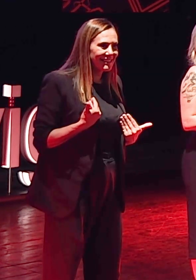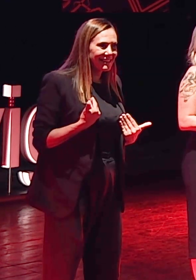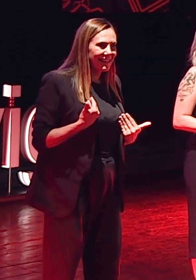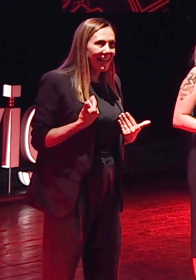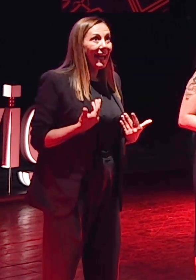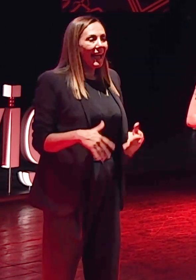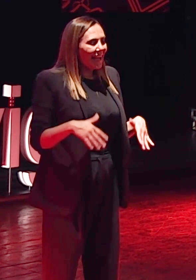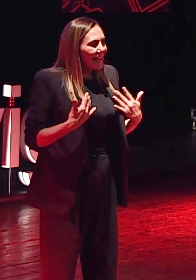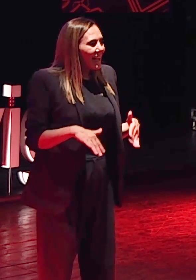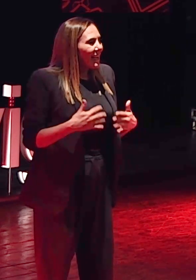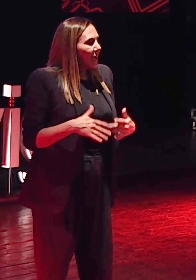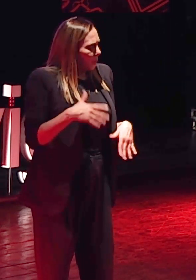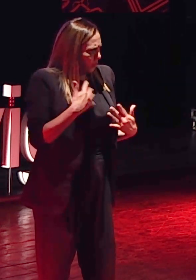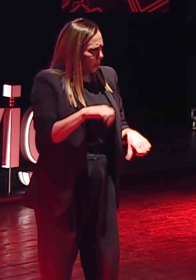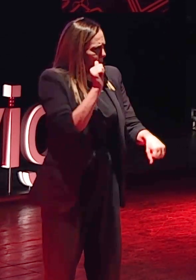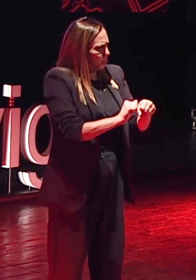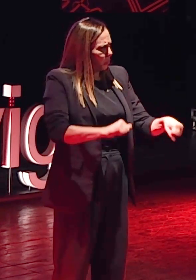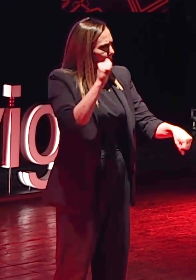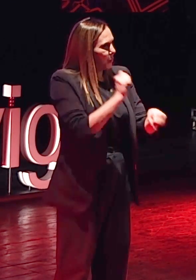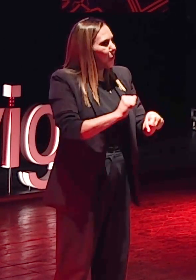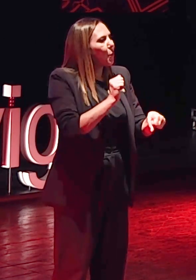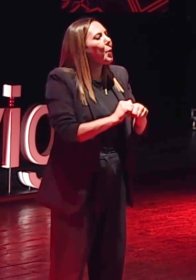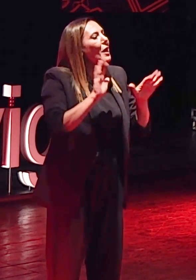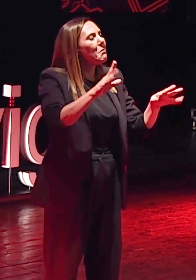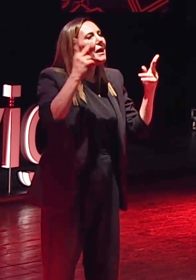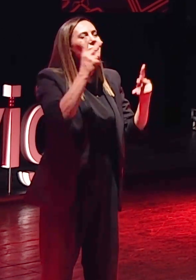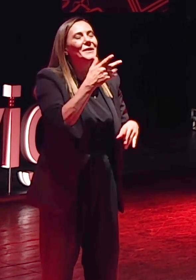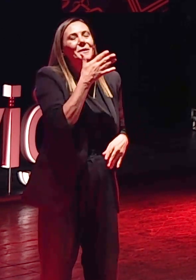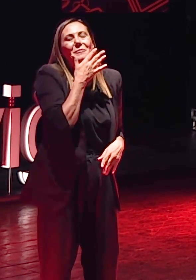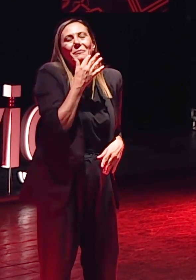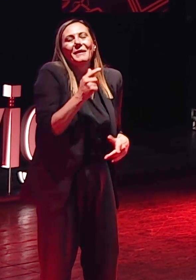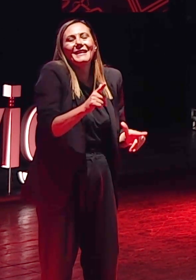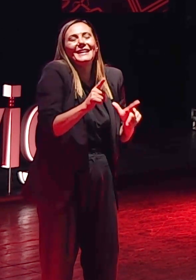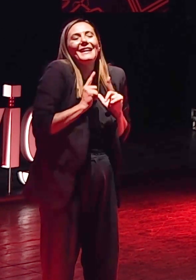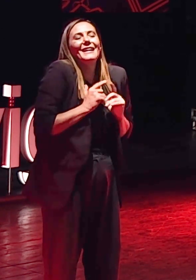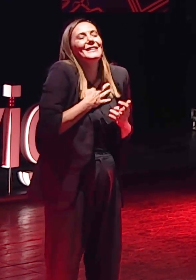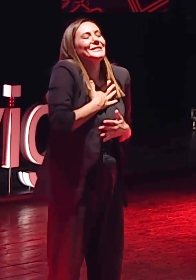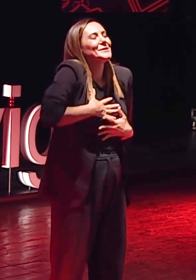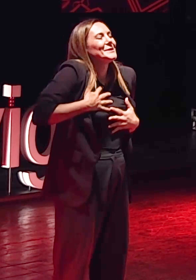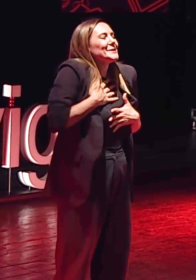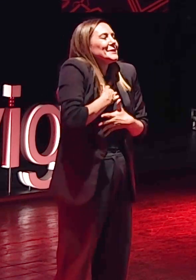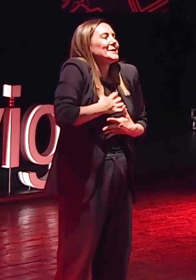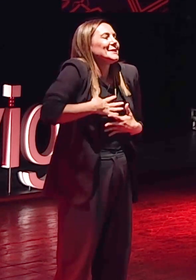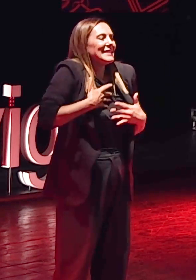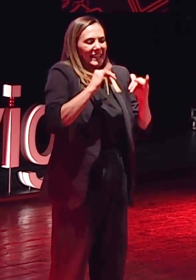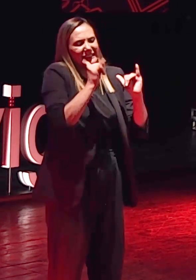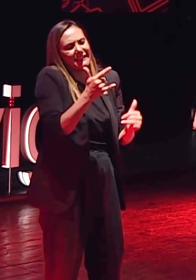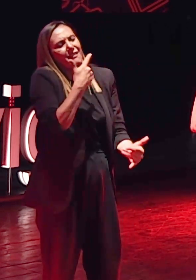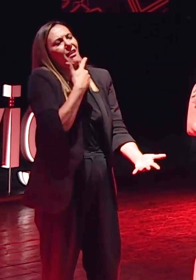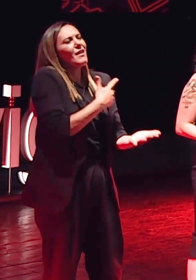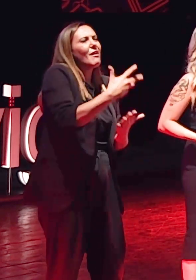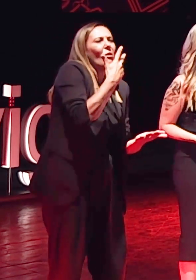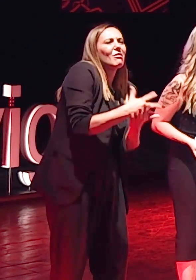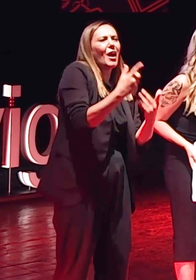funziono È stata dura eh Però è stato molto bello Quindi ora vi starete chiedendo Sì vabbè ci ha raccontato tutte queste cose